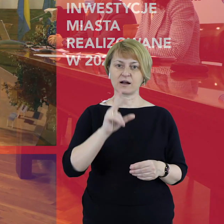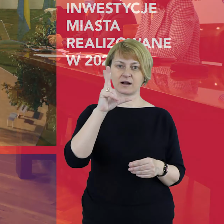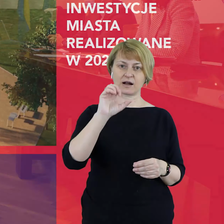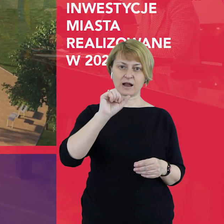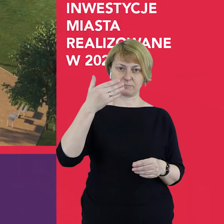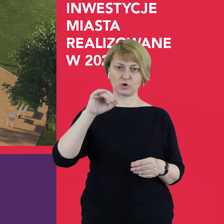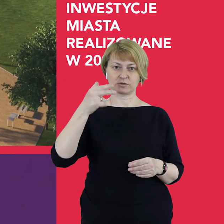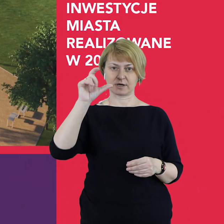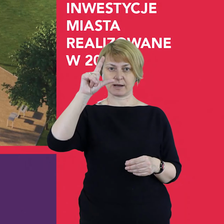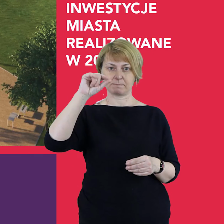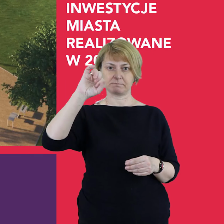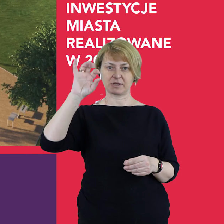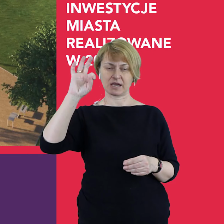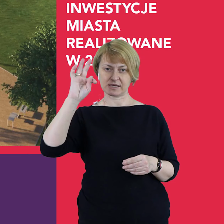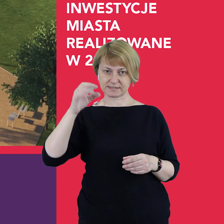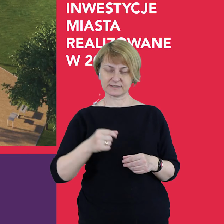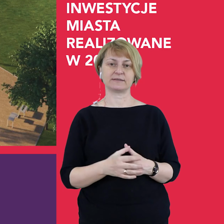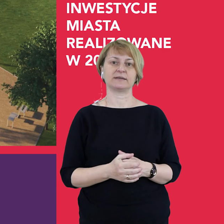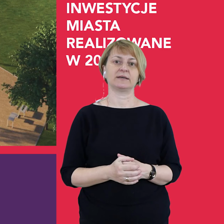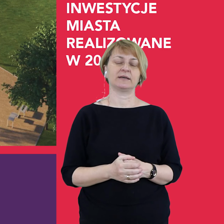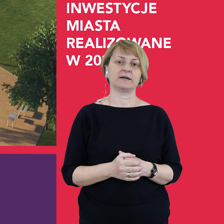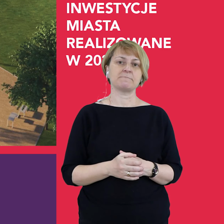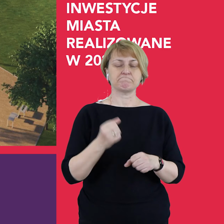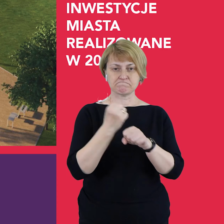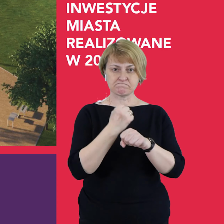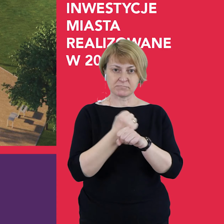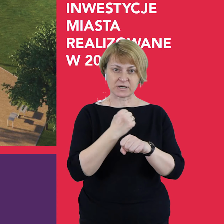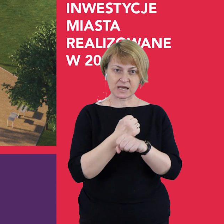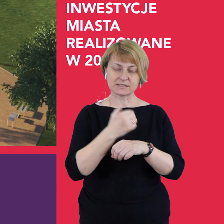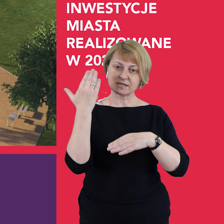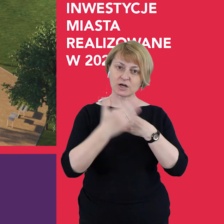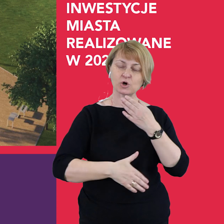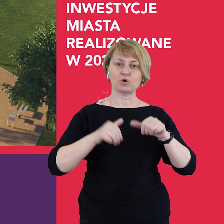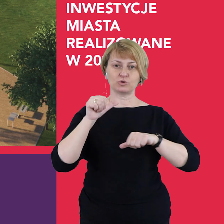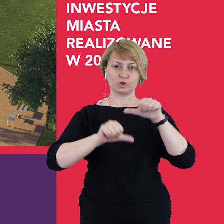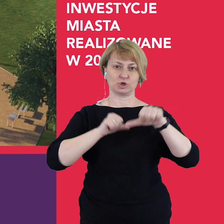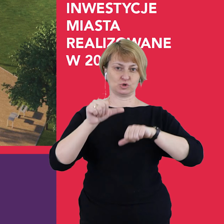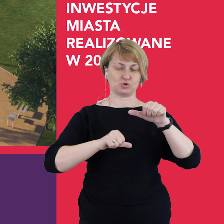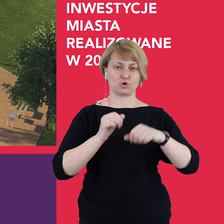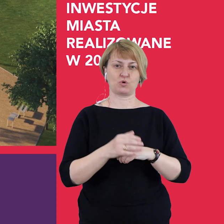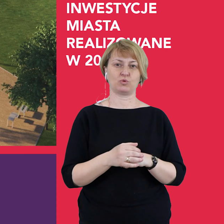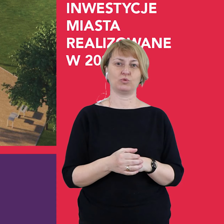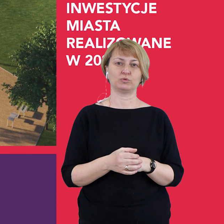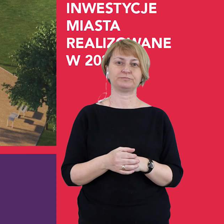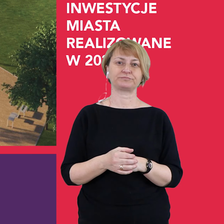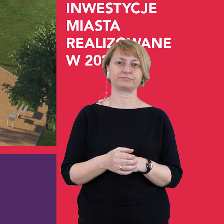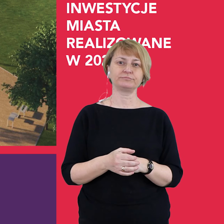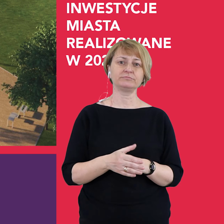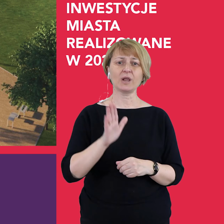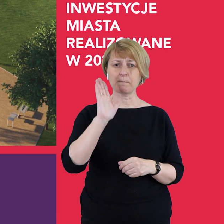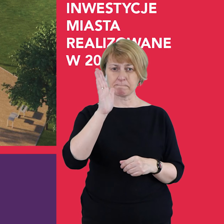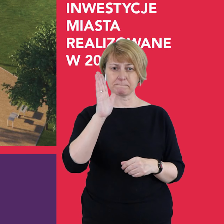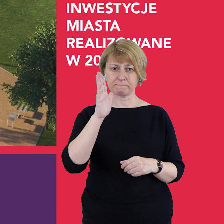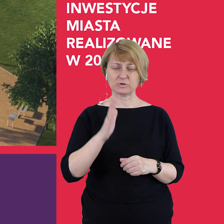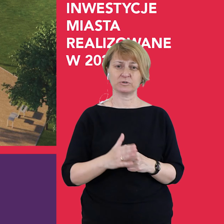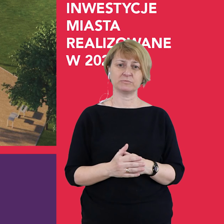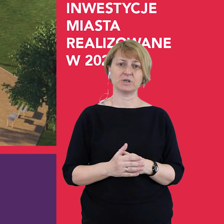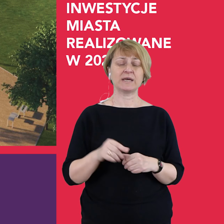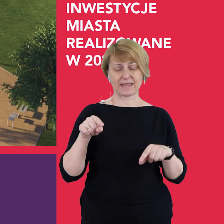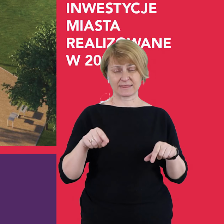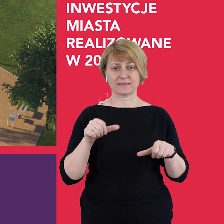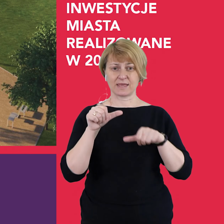Rewitalizacja Kamionki Piast, mniejsze zaangażowanie, ale też prace zaczęły się pod koniec roku, więc tak naprawdę gros z nich